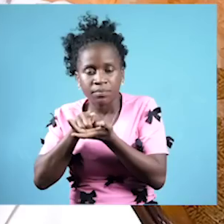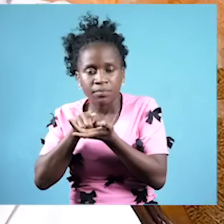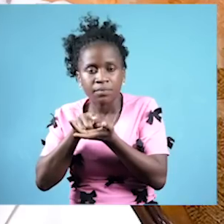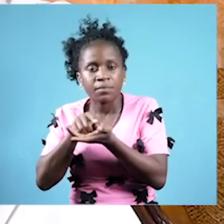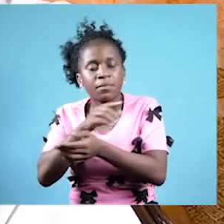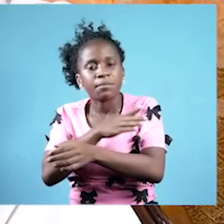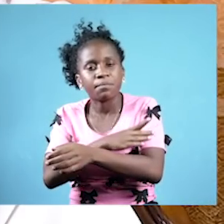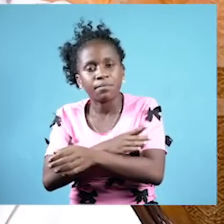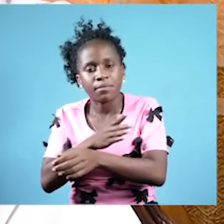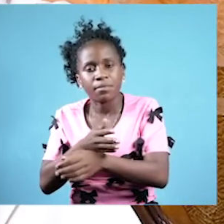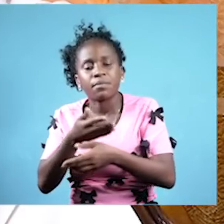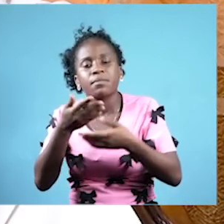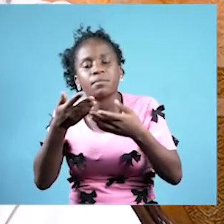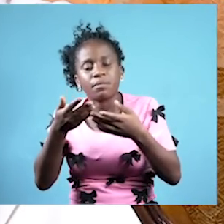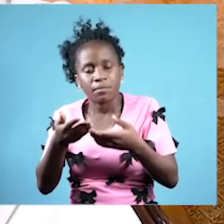Baadaye